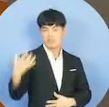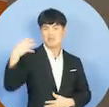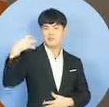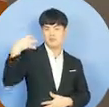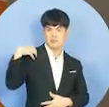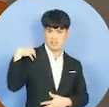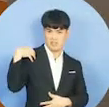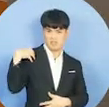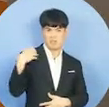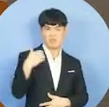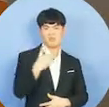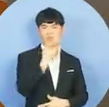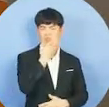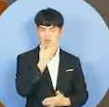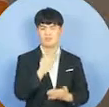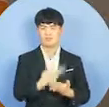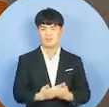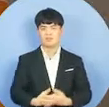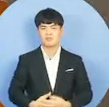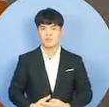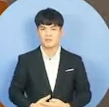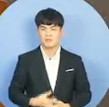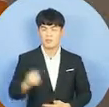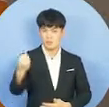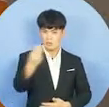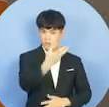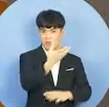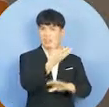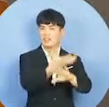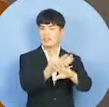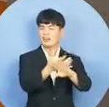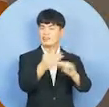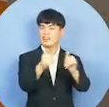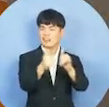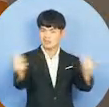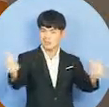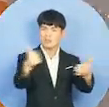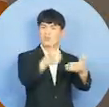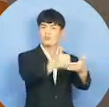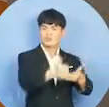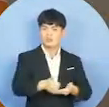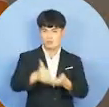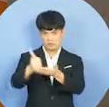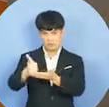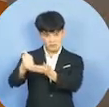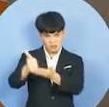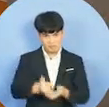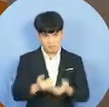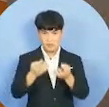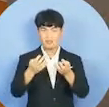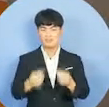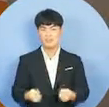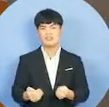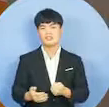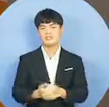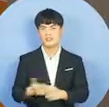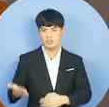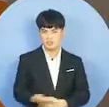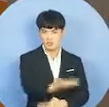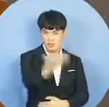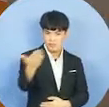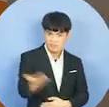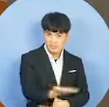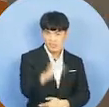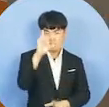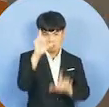역할이 정말 중요할 때라고 이렇게 보고 있습니다. 왜냐하면 외부에서 특히 많이 오시고 또 국제적인 행사이기 때문에 우리 봉사자들이 보여주신